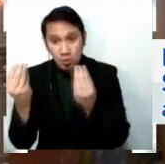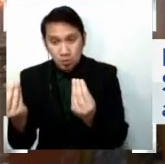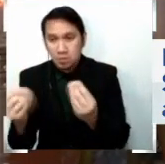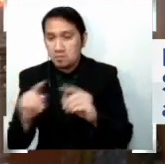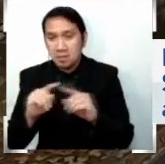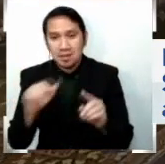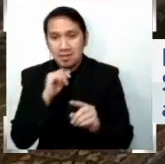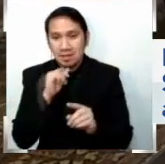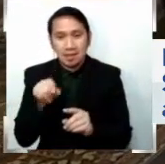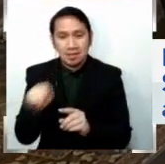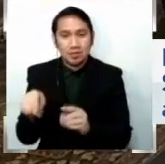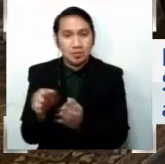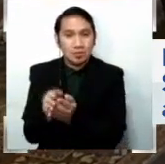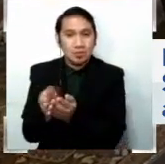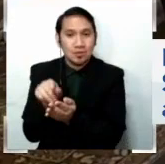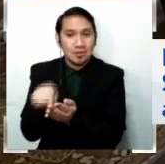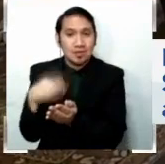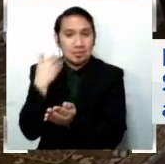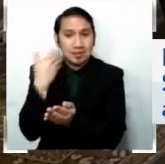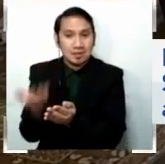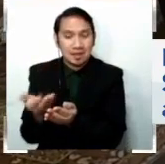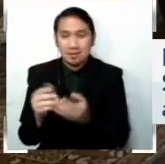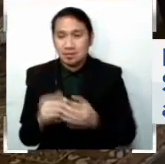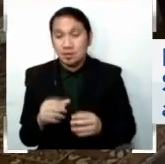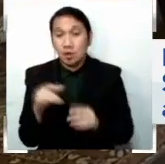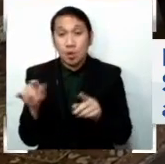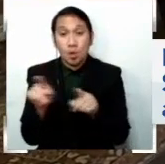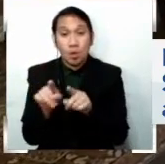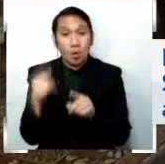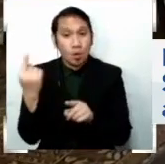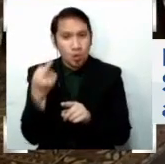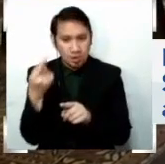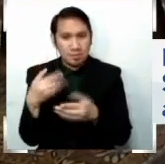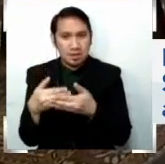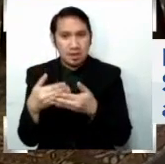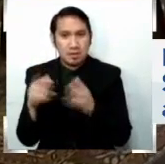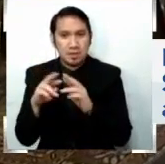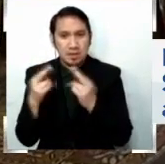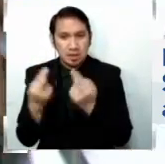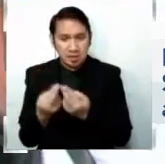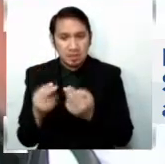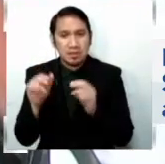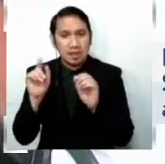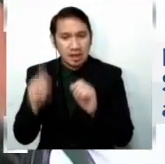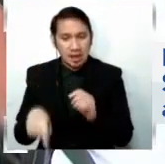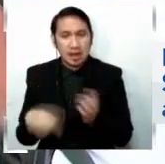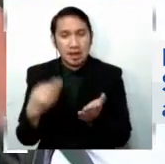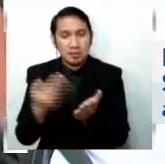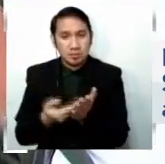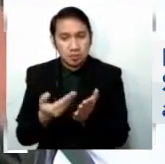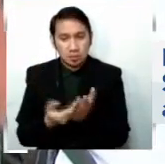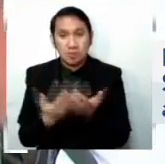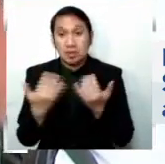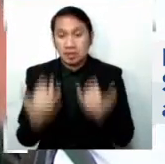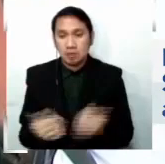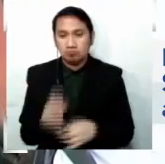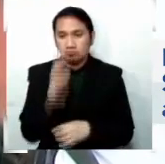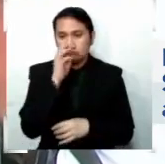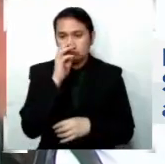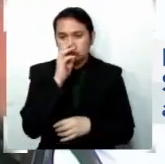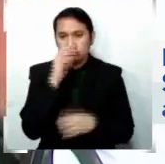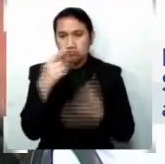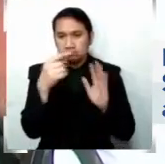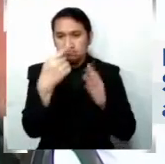ang ikinamatay. Malalapit na kamag-anak lamang at dapat kaya nila itong patunayan. Ang patuloy na paghihigpit sa gitna pa rin